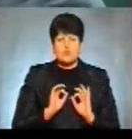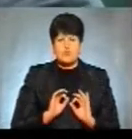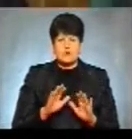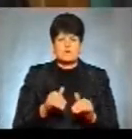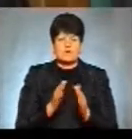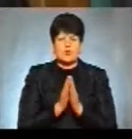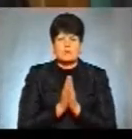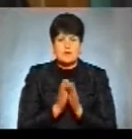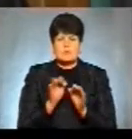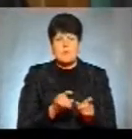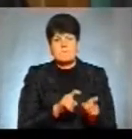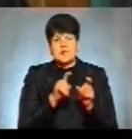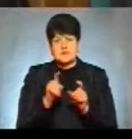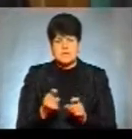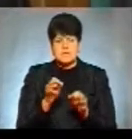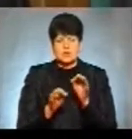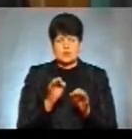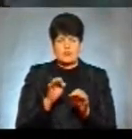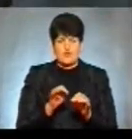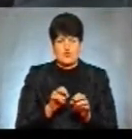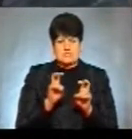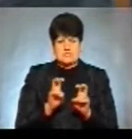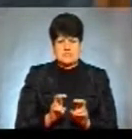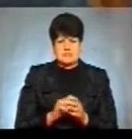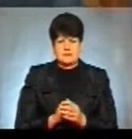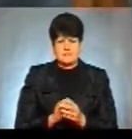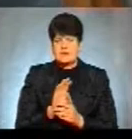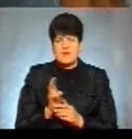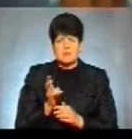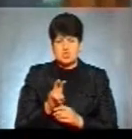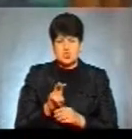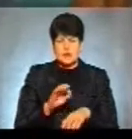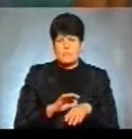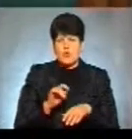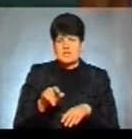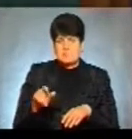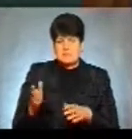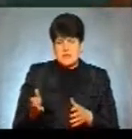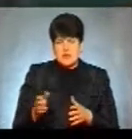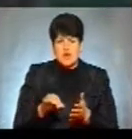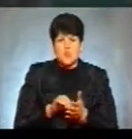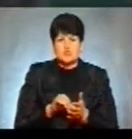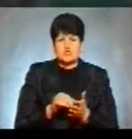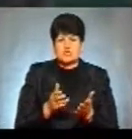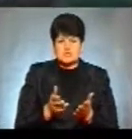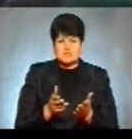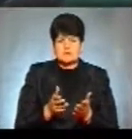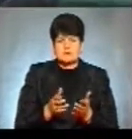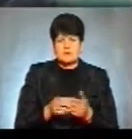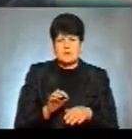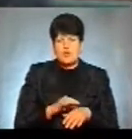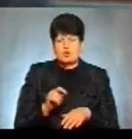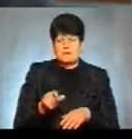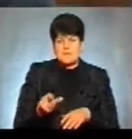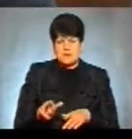клопотання про перенесення судового засідання. Не з'явилися потерпілі. Участь потерпілих при